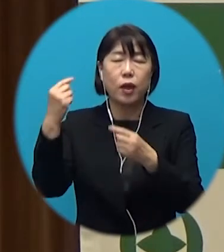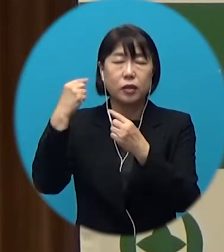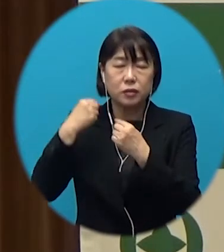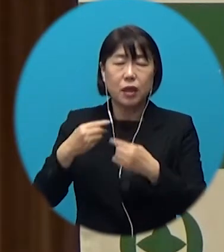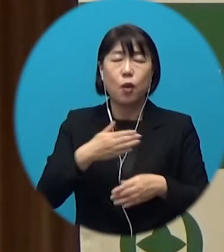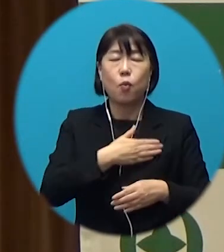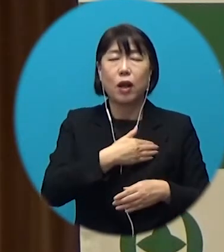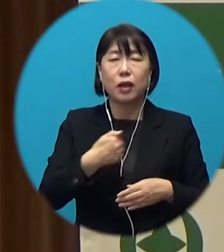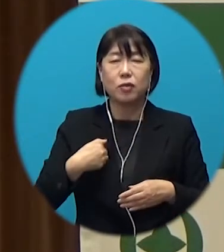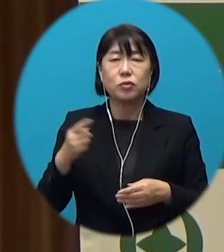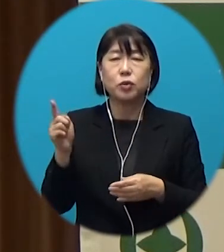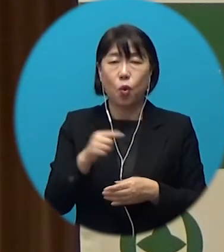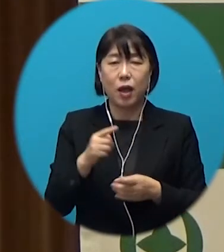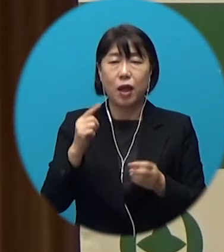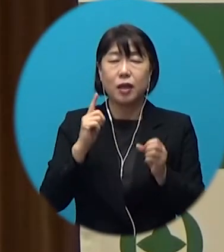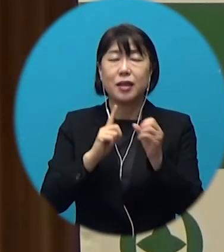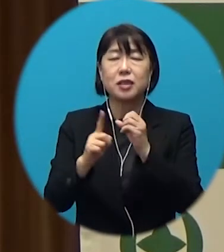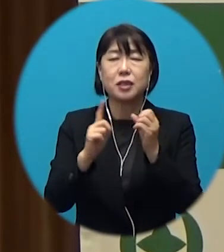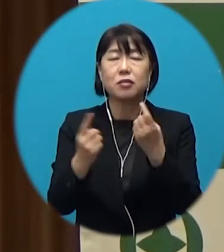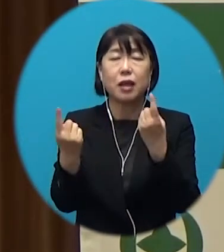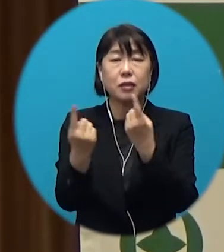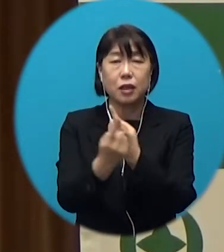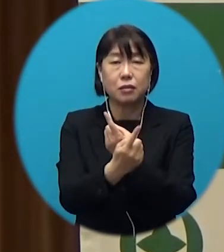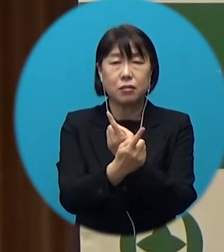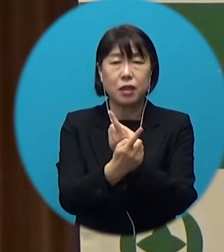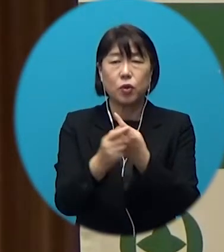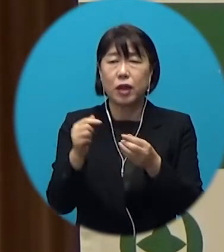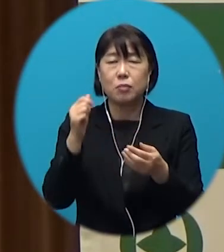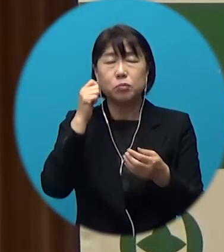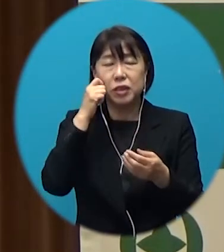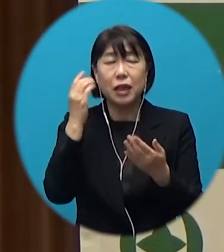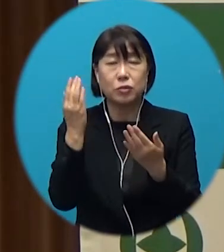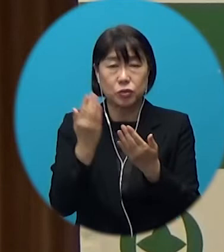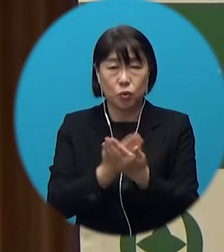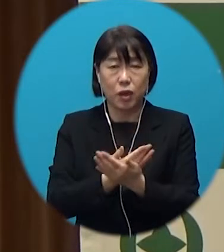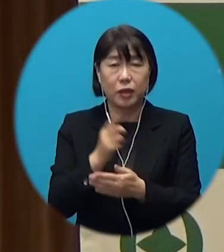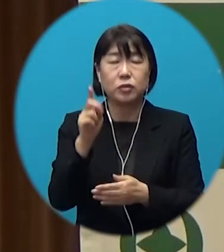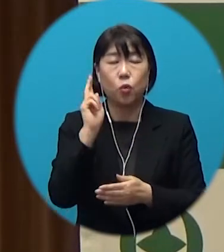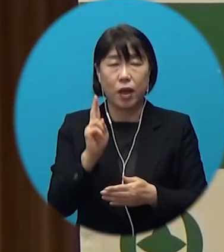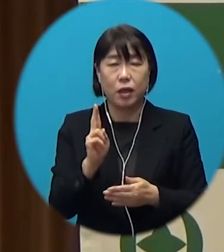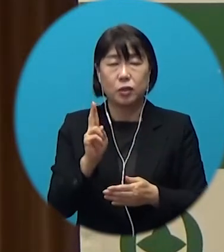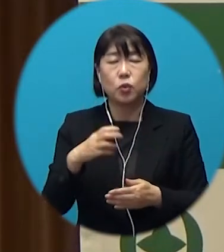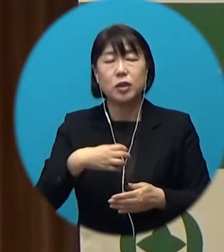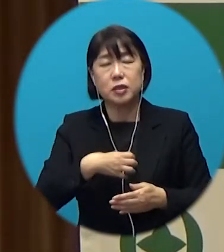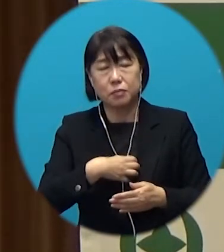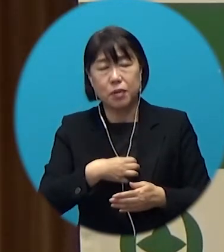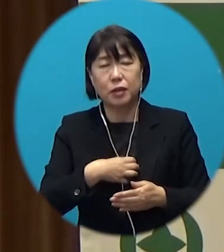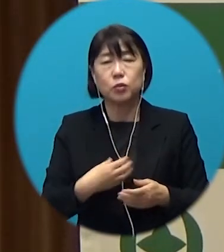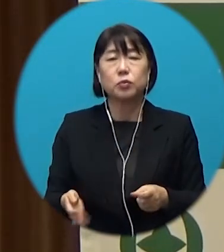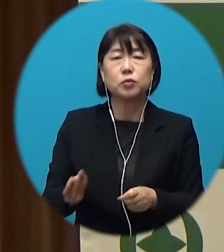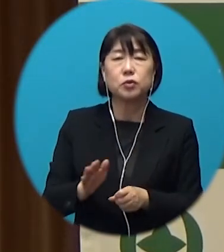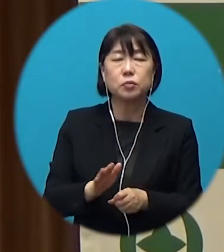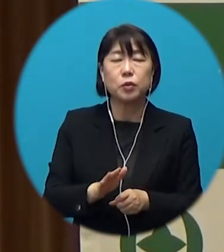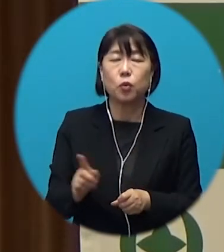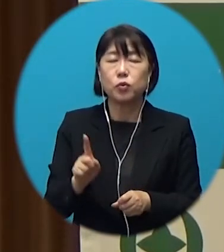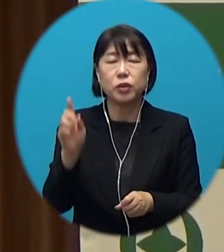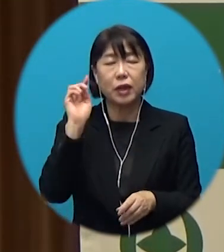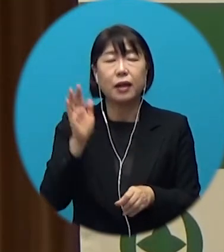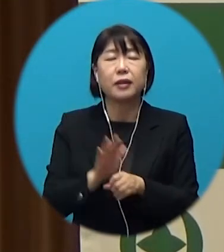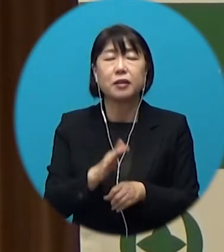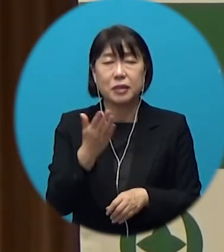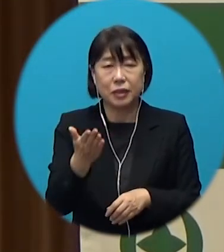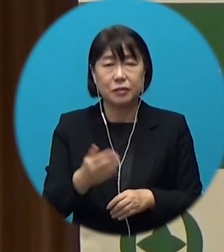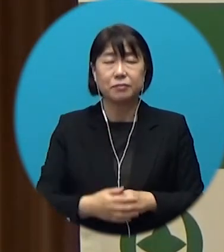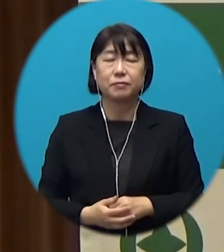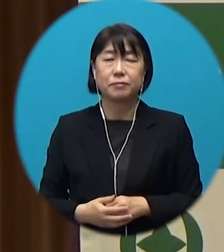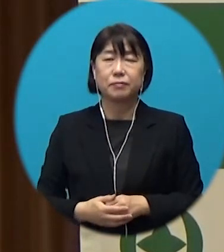デジタル化進んだことによって、できなくなる、そして、どのようにサポートしていくのかということを含めて、問わせて、それを求めています 。